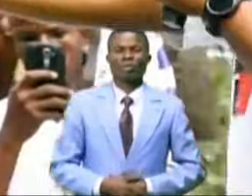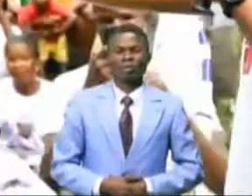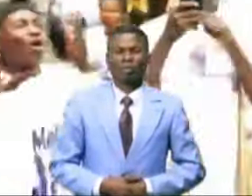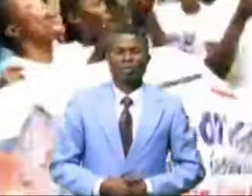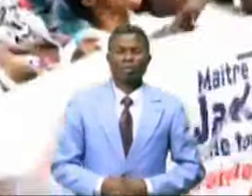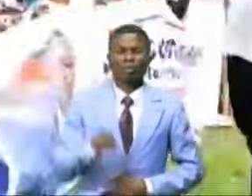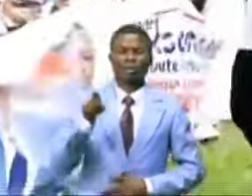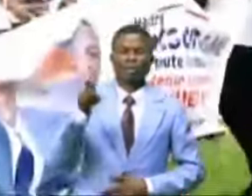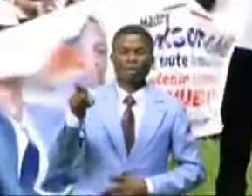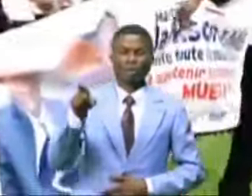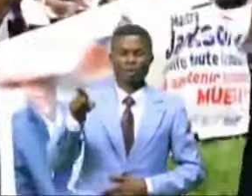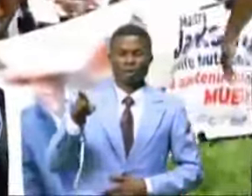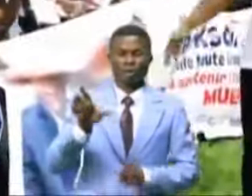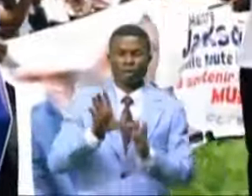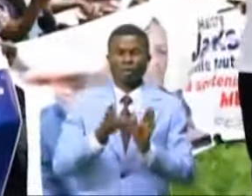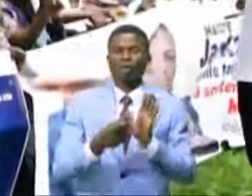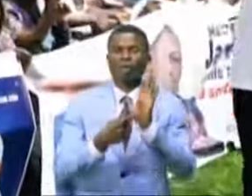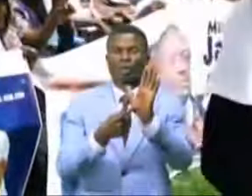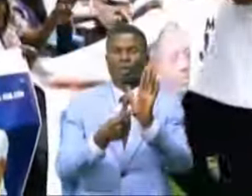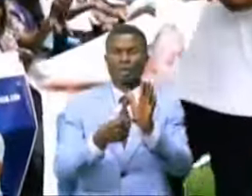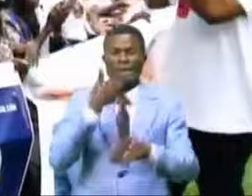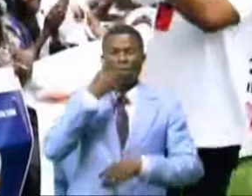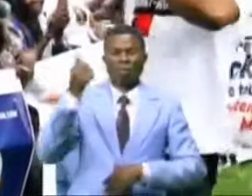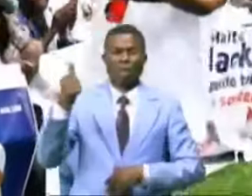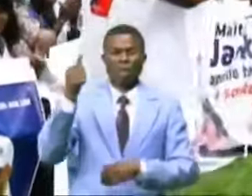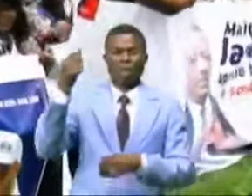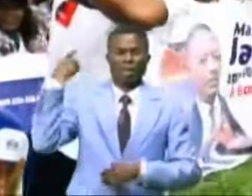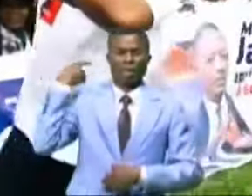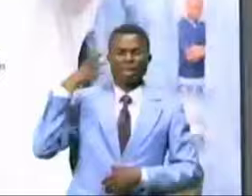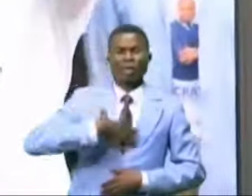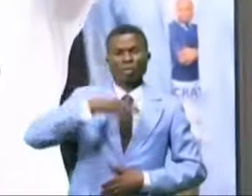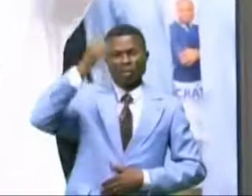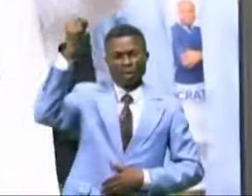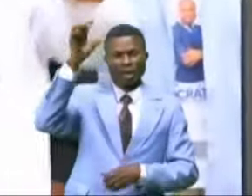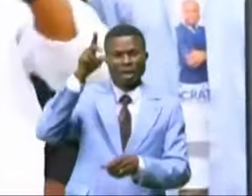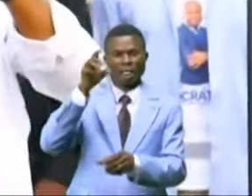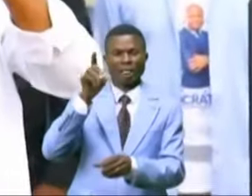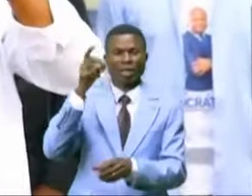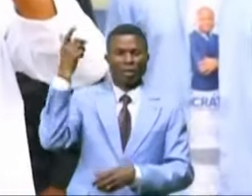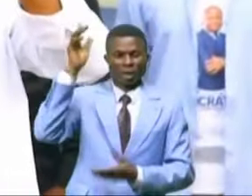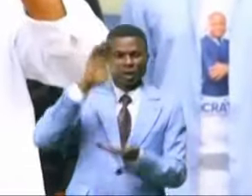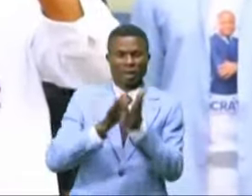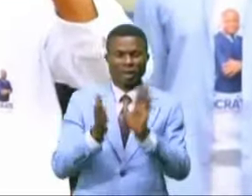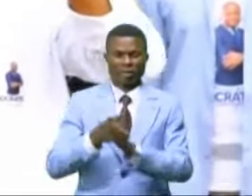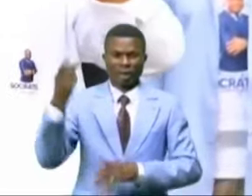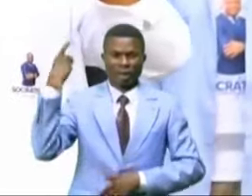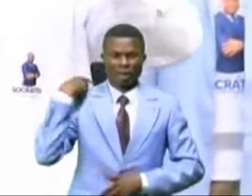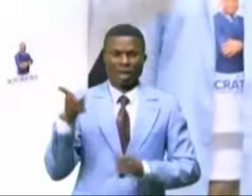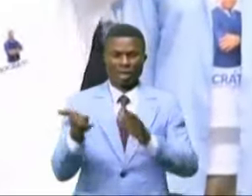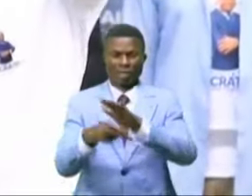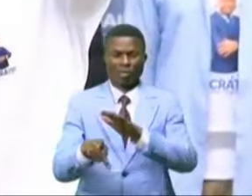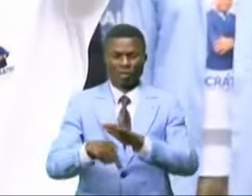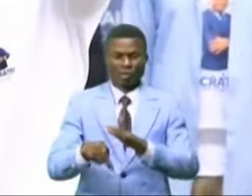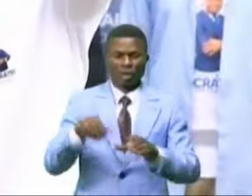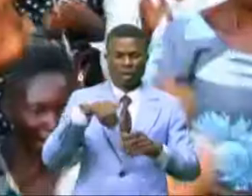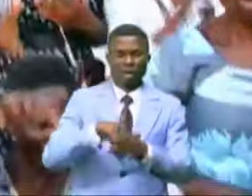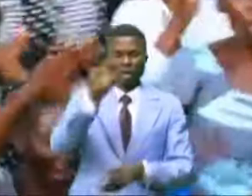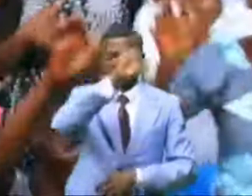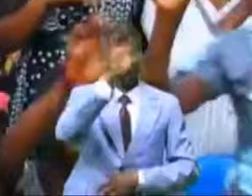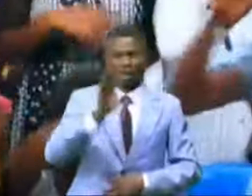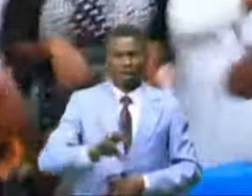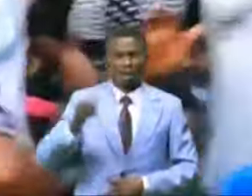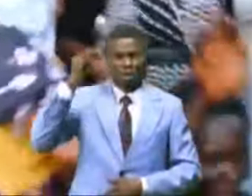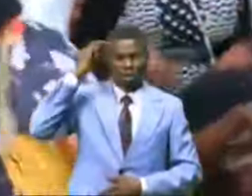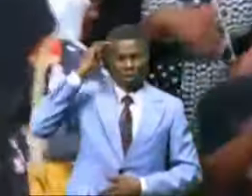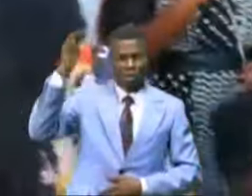C'est lui sur les images, le meilleur élu à la députation provinciale dans la circonscription électorale de